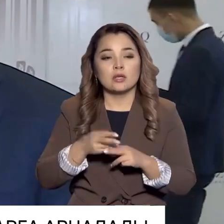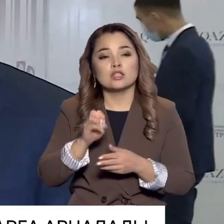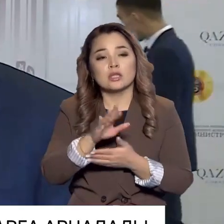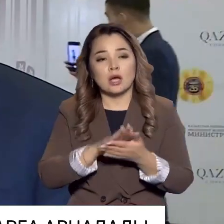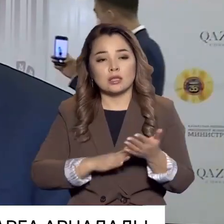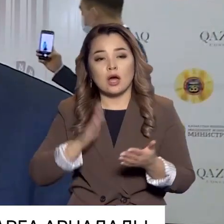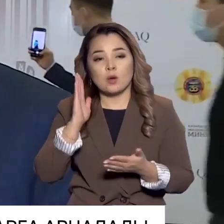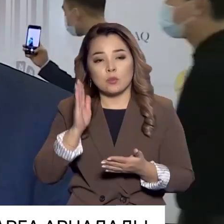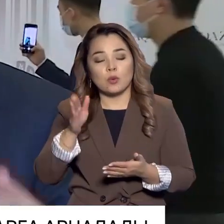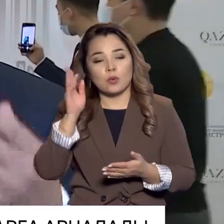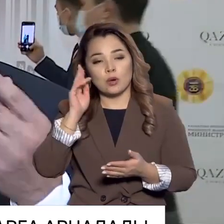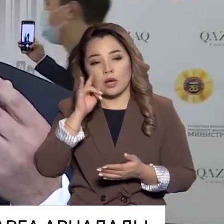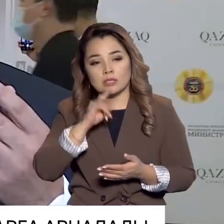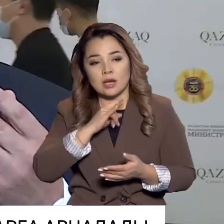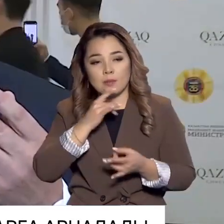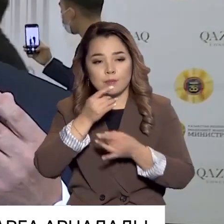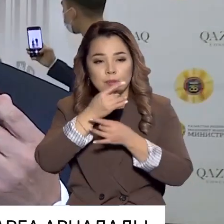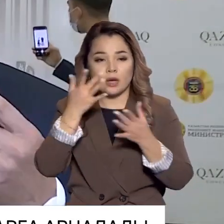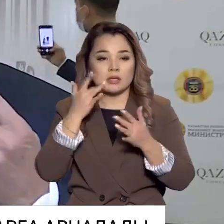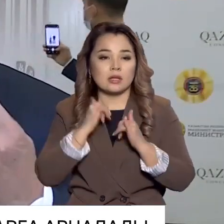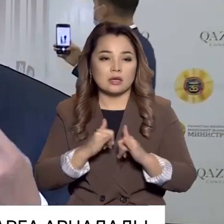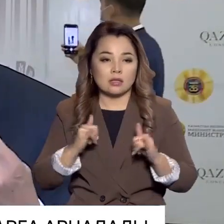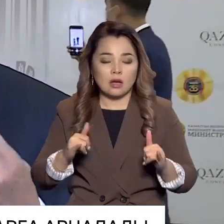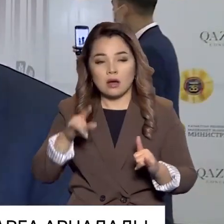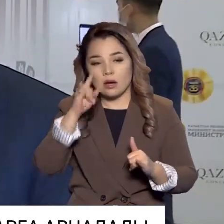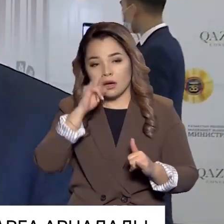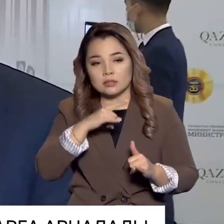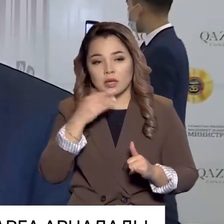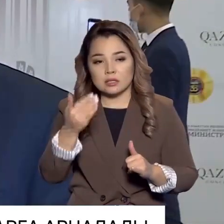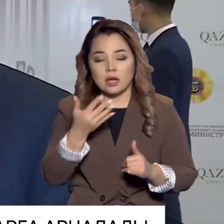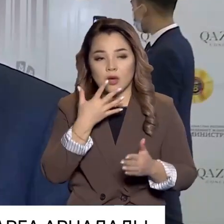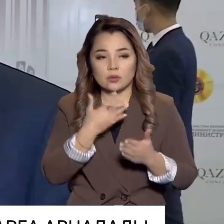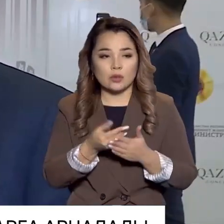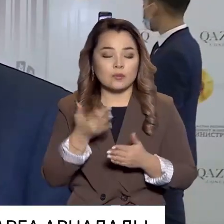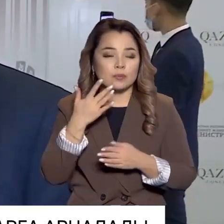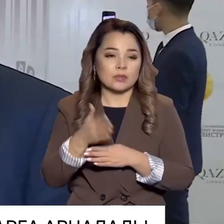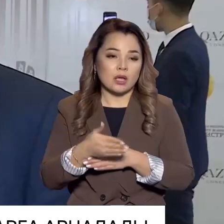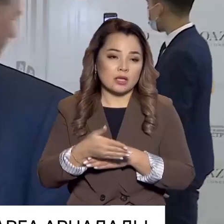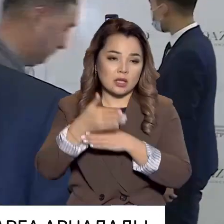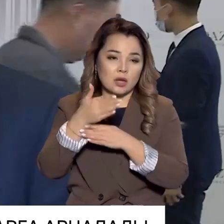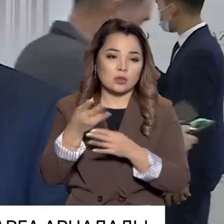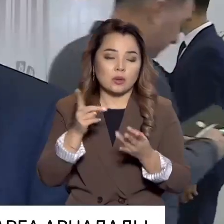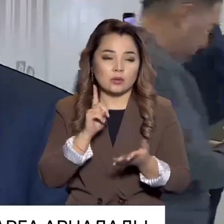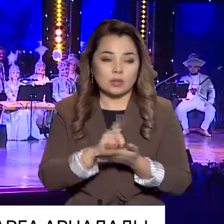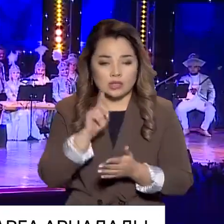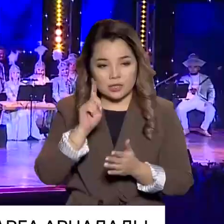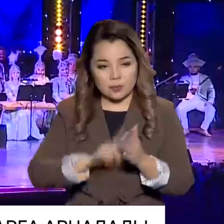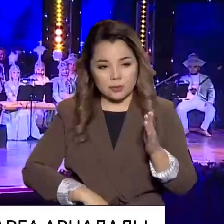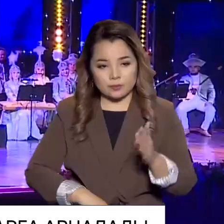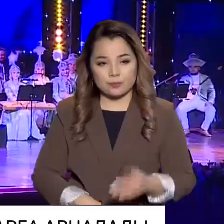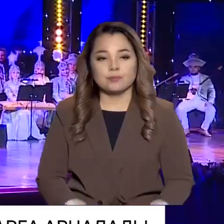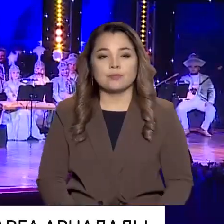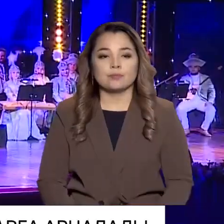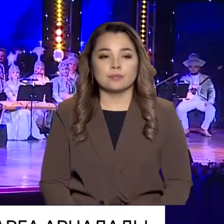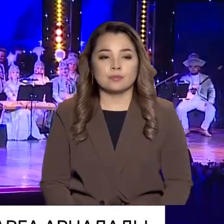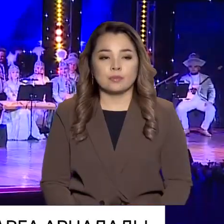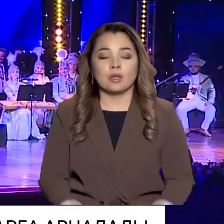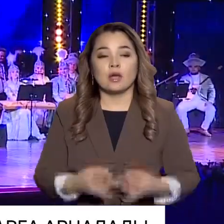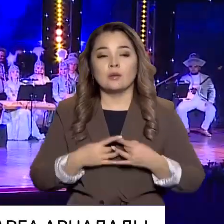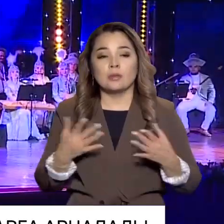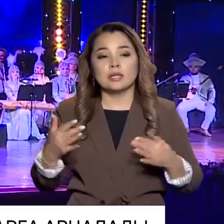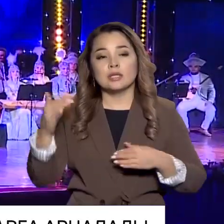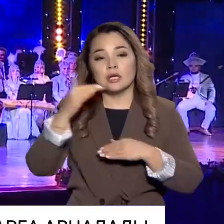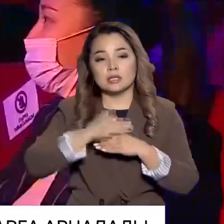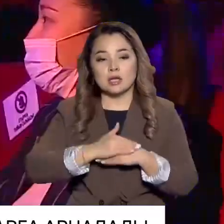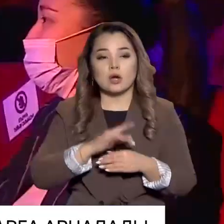жалғасады. Қазақстан мәдениеті арқасында, Қазақстан мәдениетінің туы арқасында биікте желбіреп тұратынына мен сенемін. Мерекелік